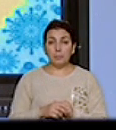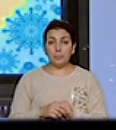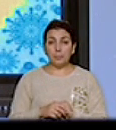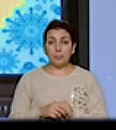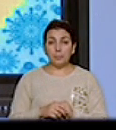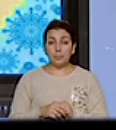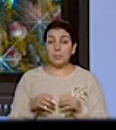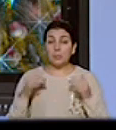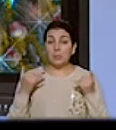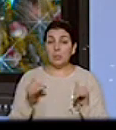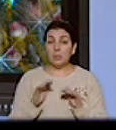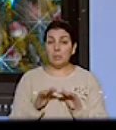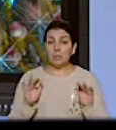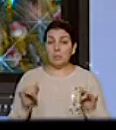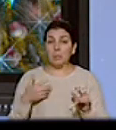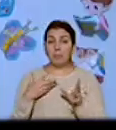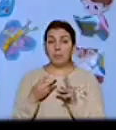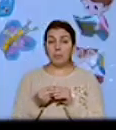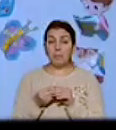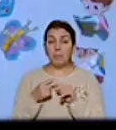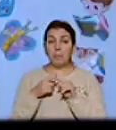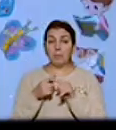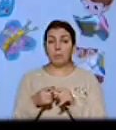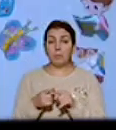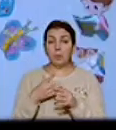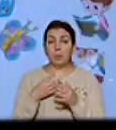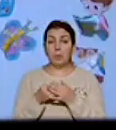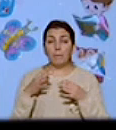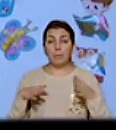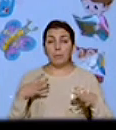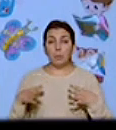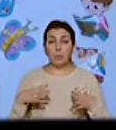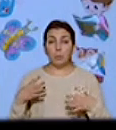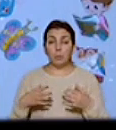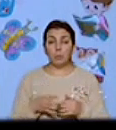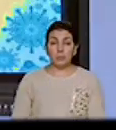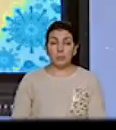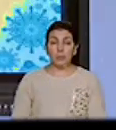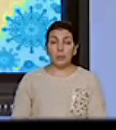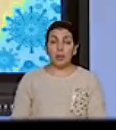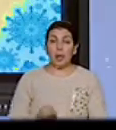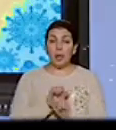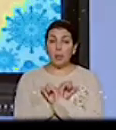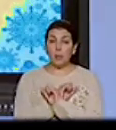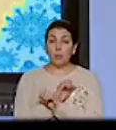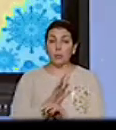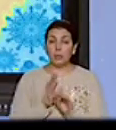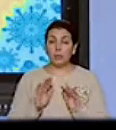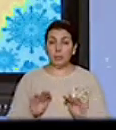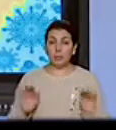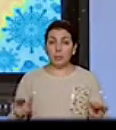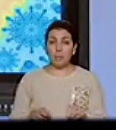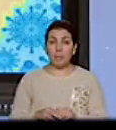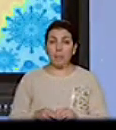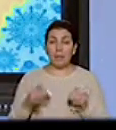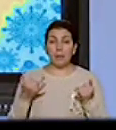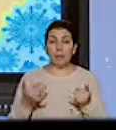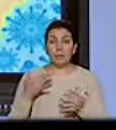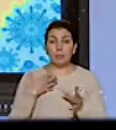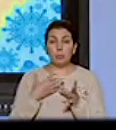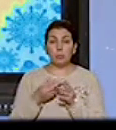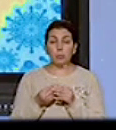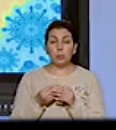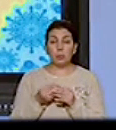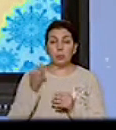заданием. А сейчас, ребята, мы с вами проведем физминутку. Отдохнули, ребята? А сейчас давайте мы с